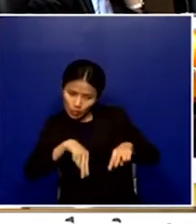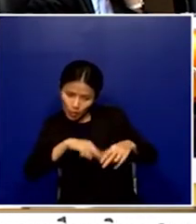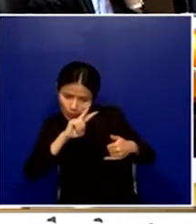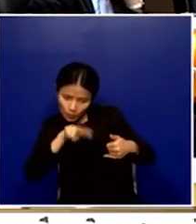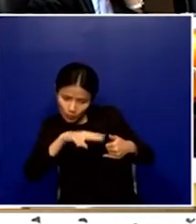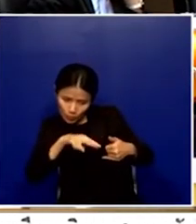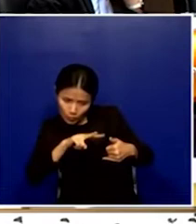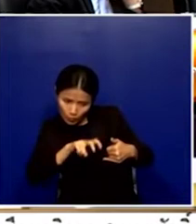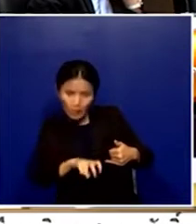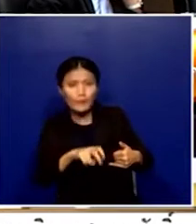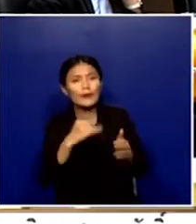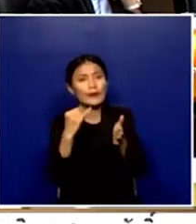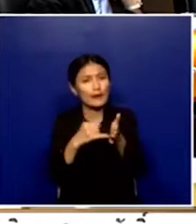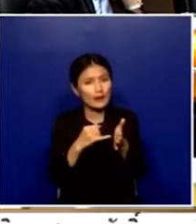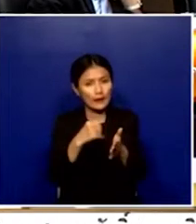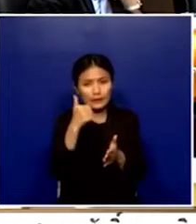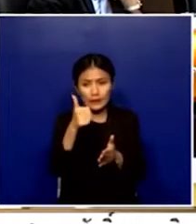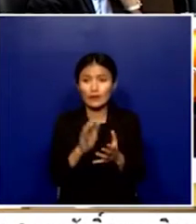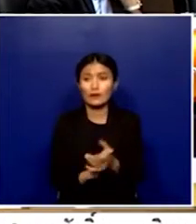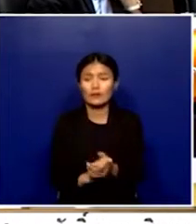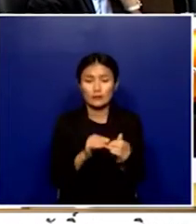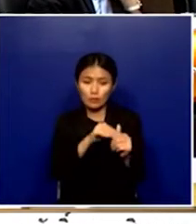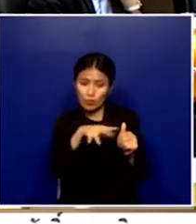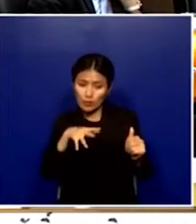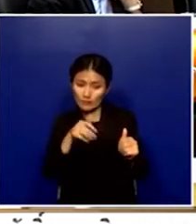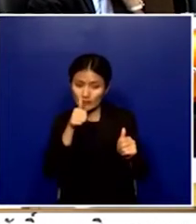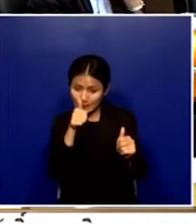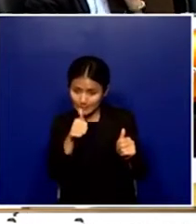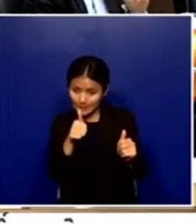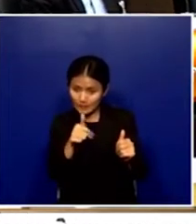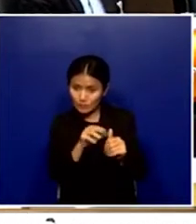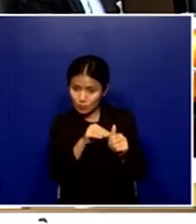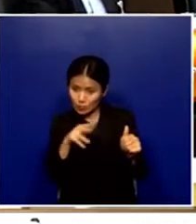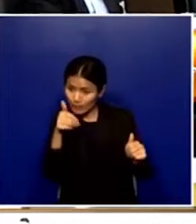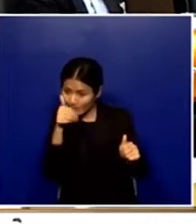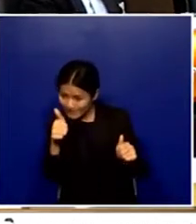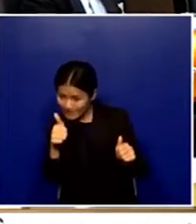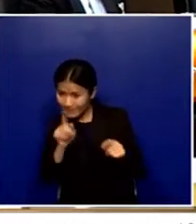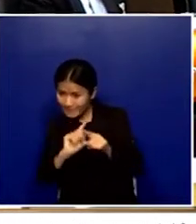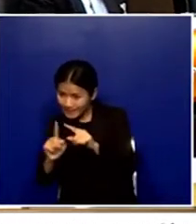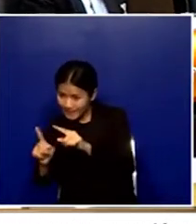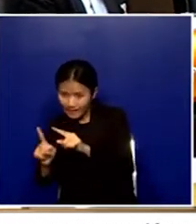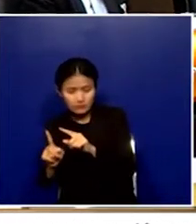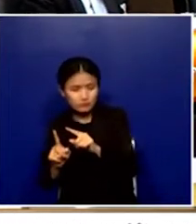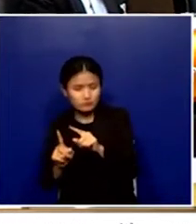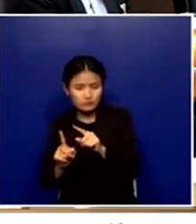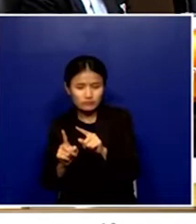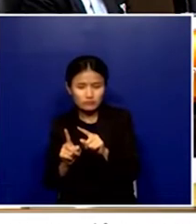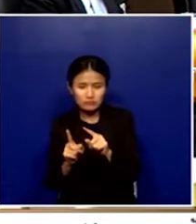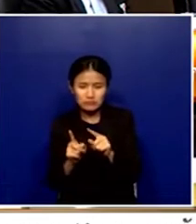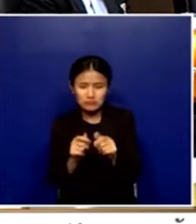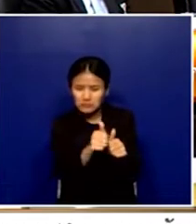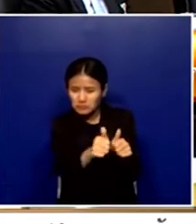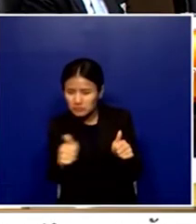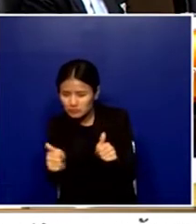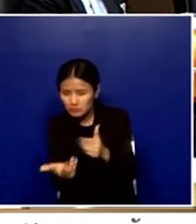ซึ่งคุสมบัิของผู้นำที่ดีทั้หมดนี้ไม่ได้มีในตัวผลเอกประยุติจัโอชาเลยค่ะ